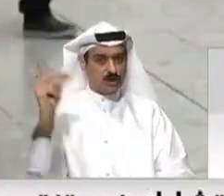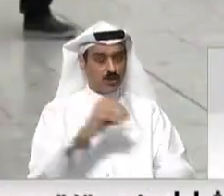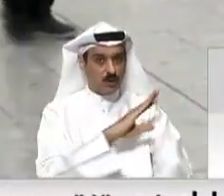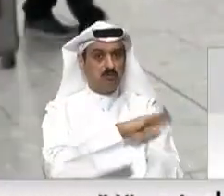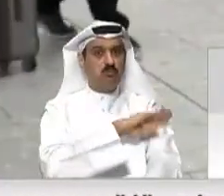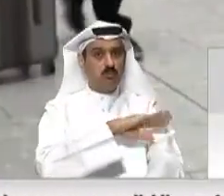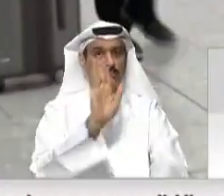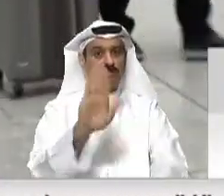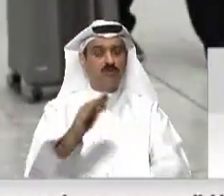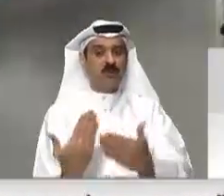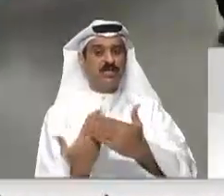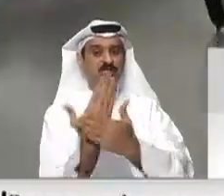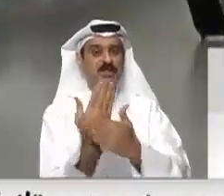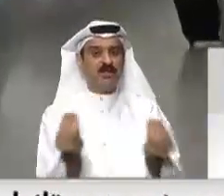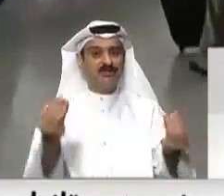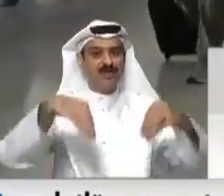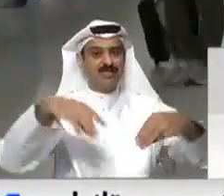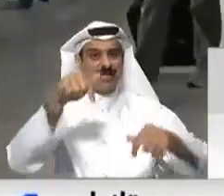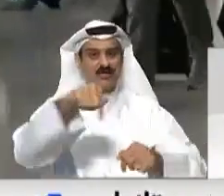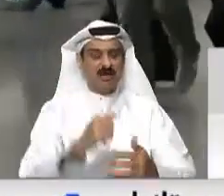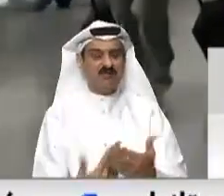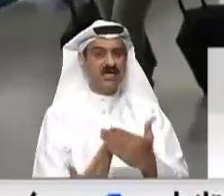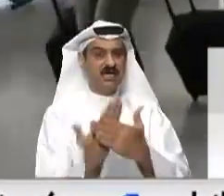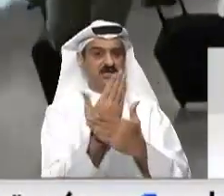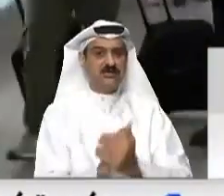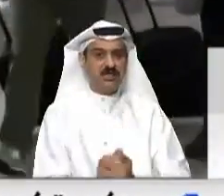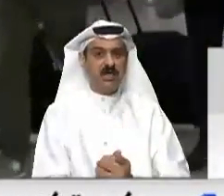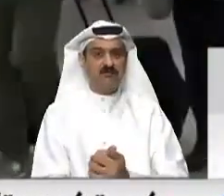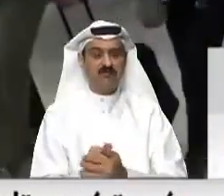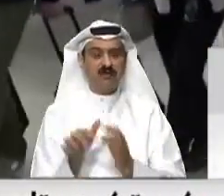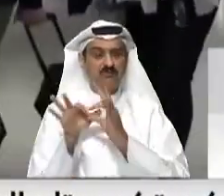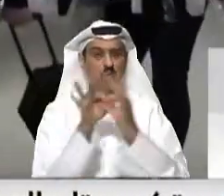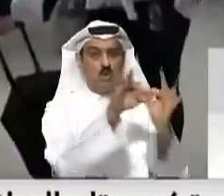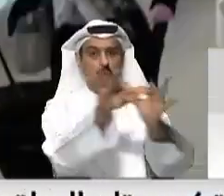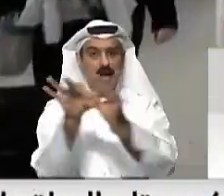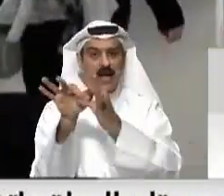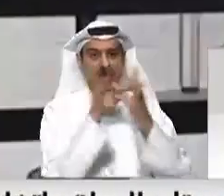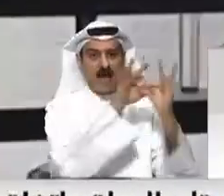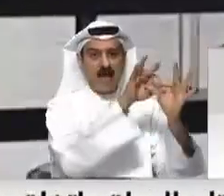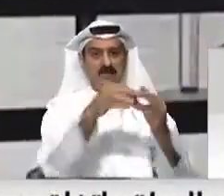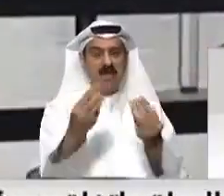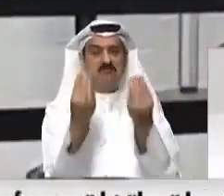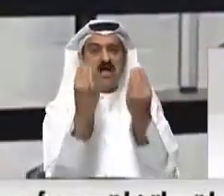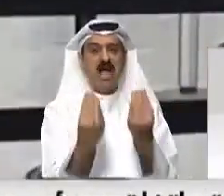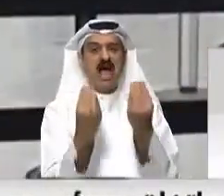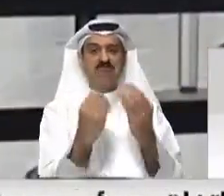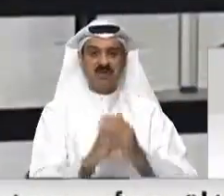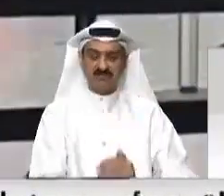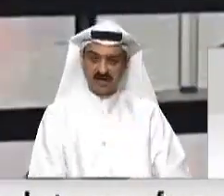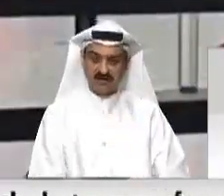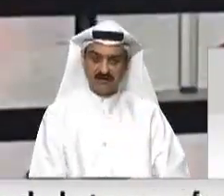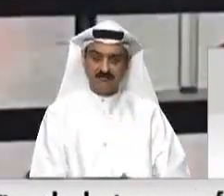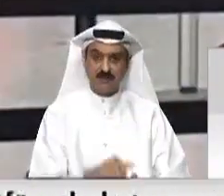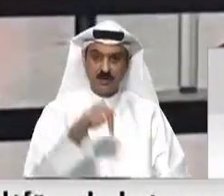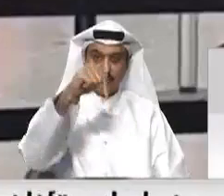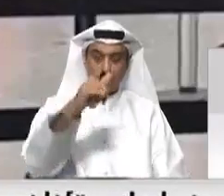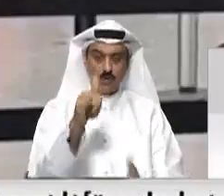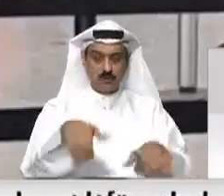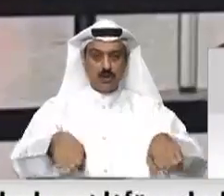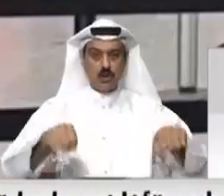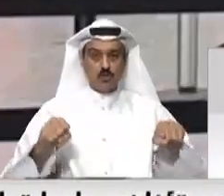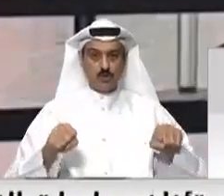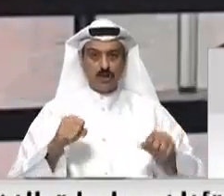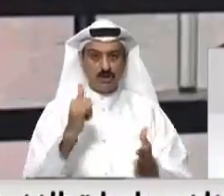نحو الفا موظف اضافي والاستعانه بالعاملين لديها للتخفيف من تداعياته وقال المدير